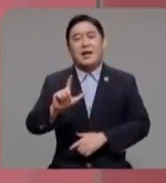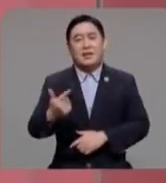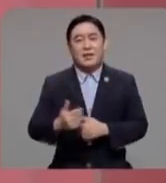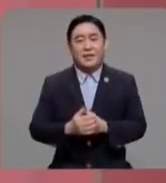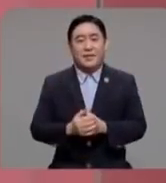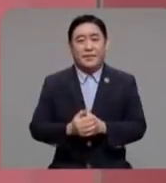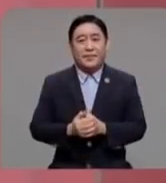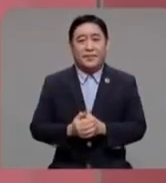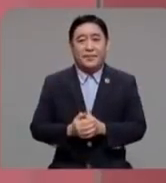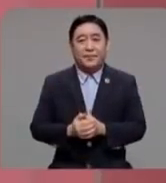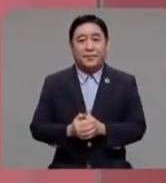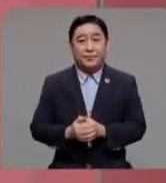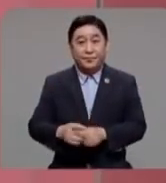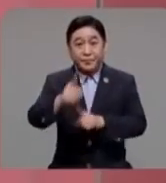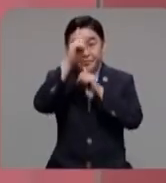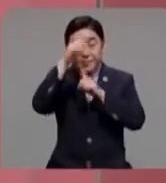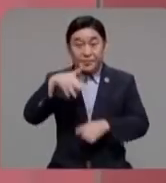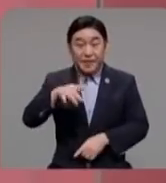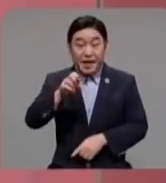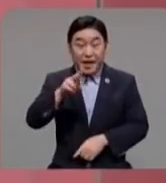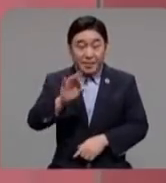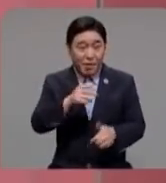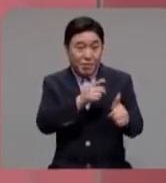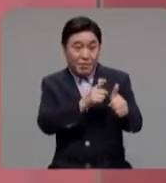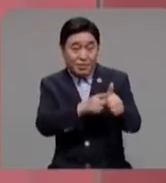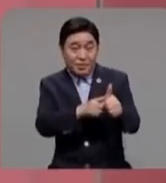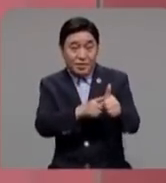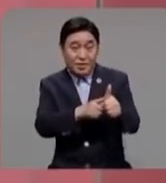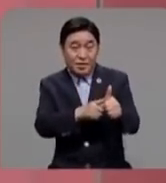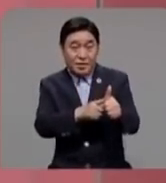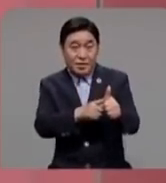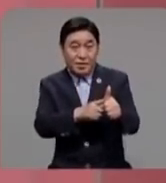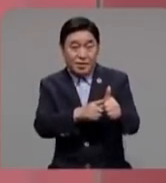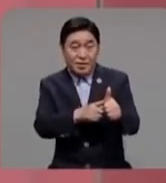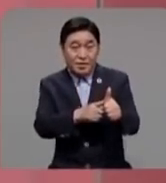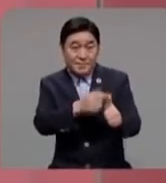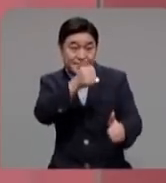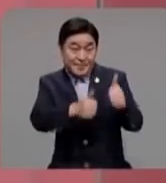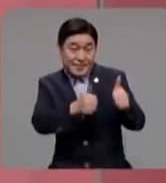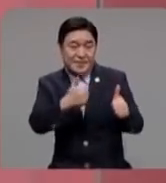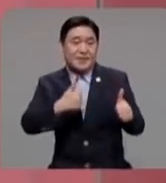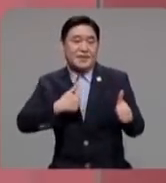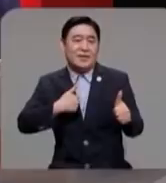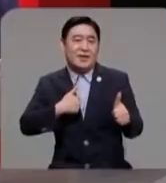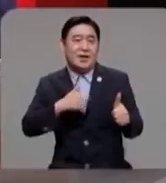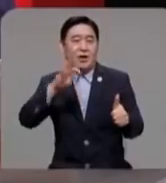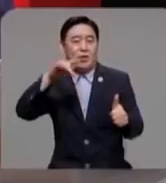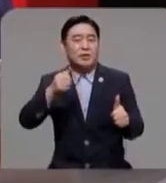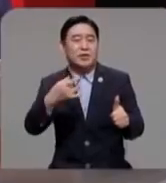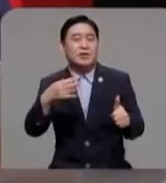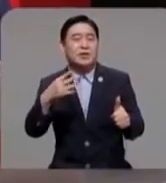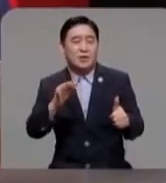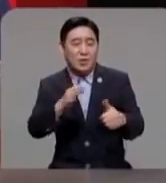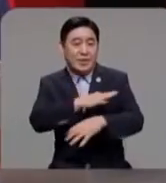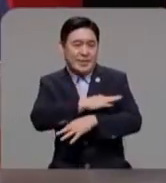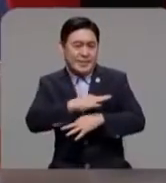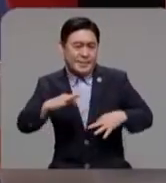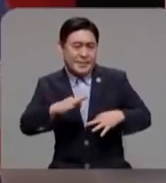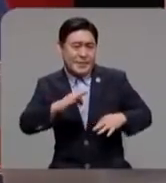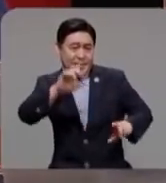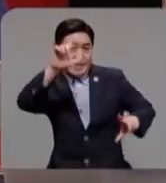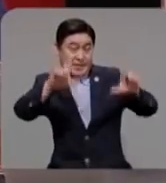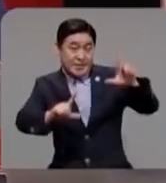아닙니다. 이재명을 상대로 저 원희룡은 이재명의 비리의